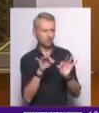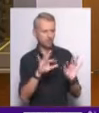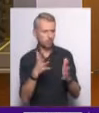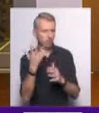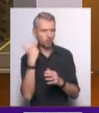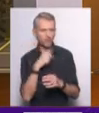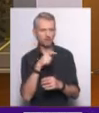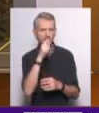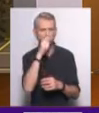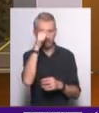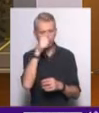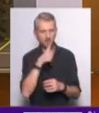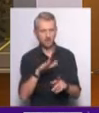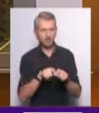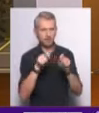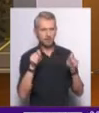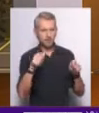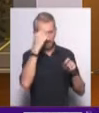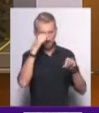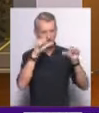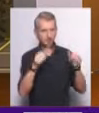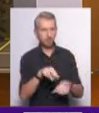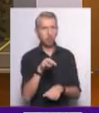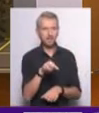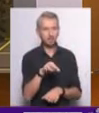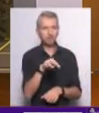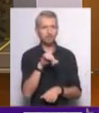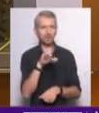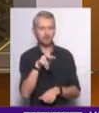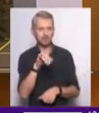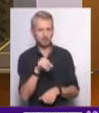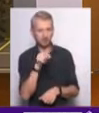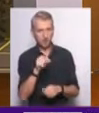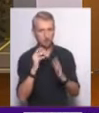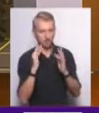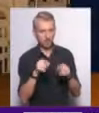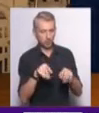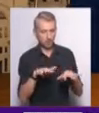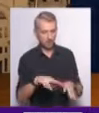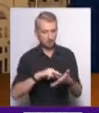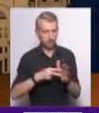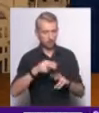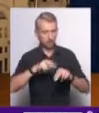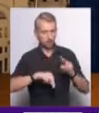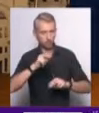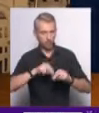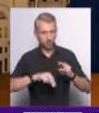коли в квітні місяці відкривався пам'ятник Мирославу Мислі, так само там на цьому сквері, на цьому місці планували будувати